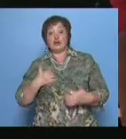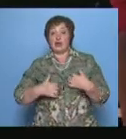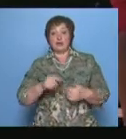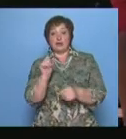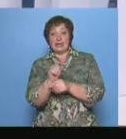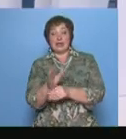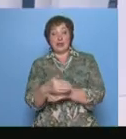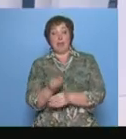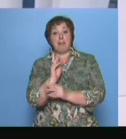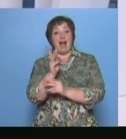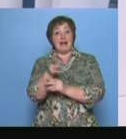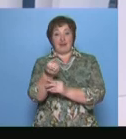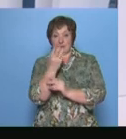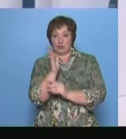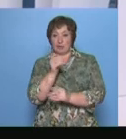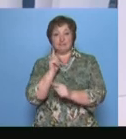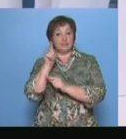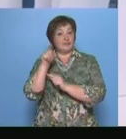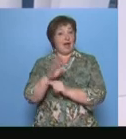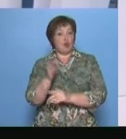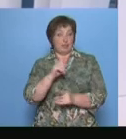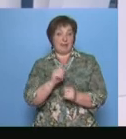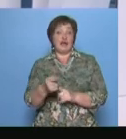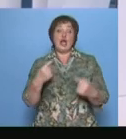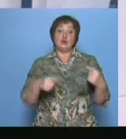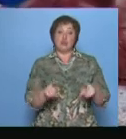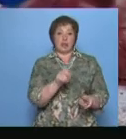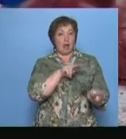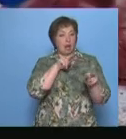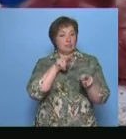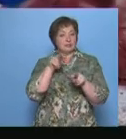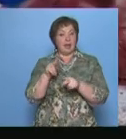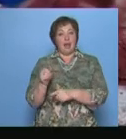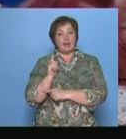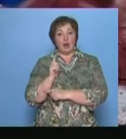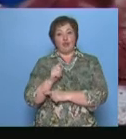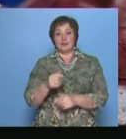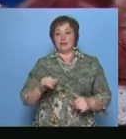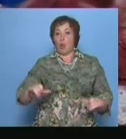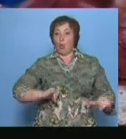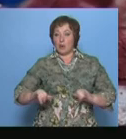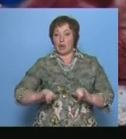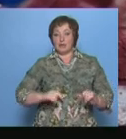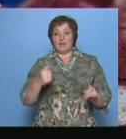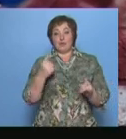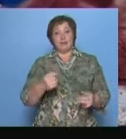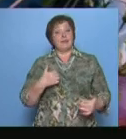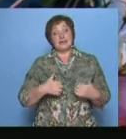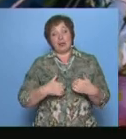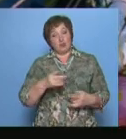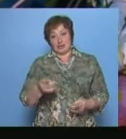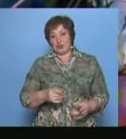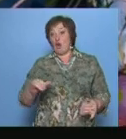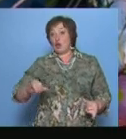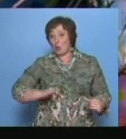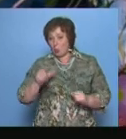рыба поливает цветы только в одном направлении. Другие караулят вандалов. Но художник заверил, беспокоиться не о чем. С хулиганами он